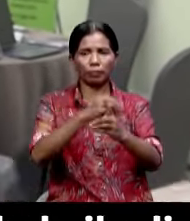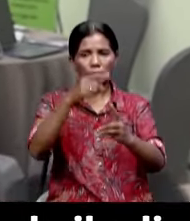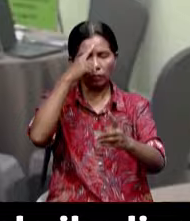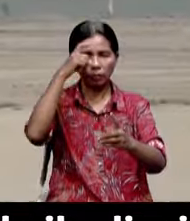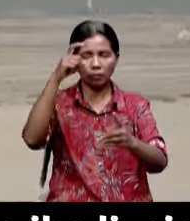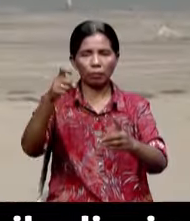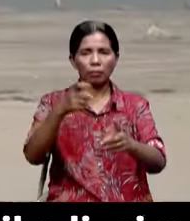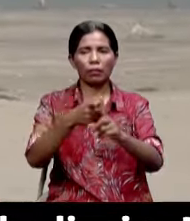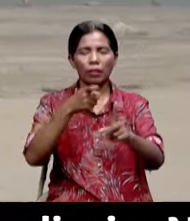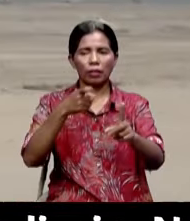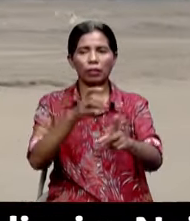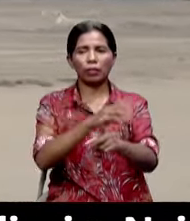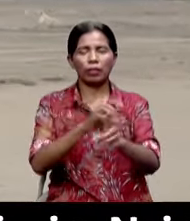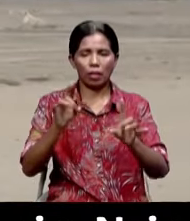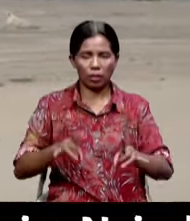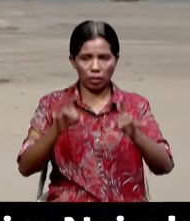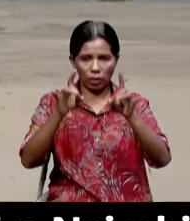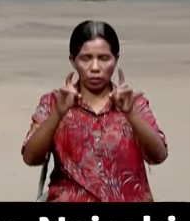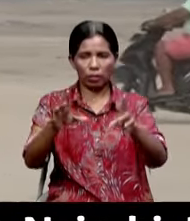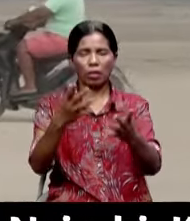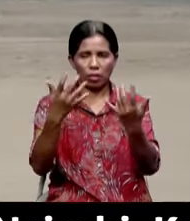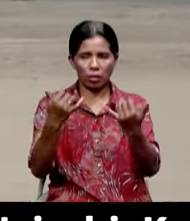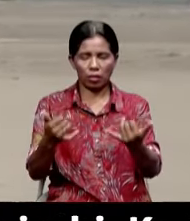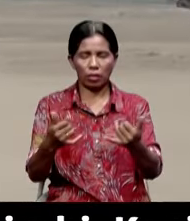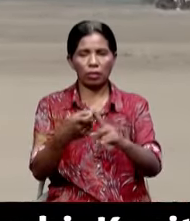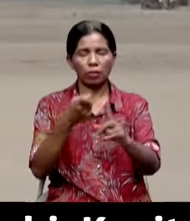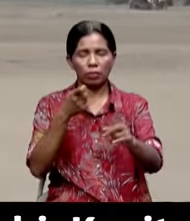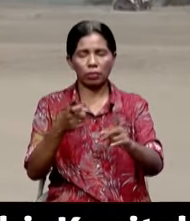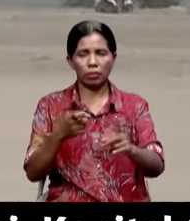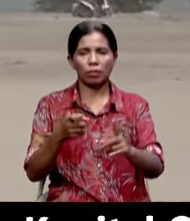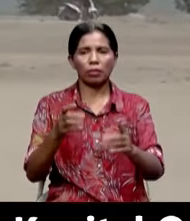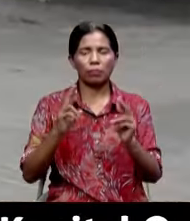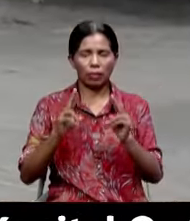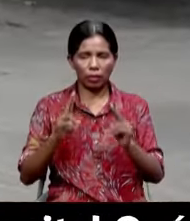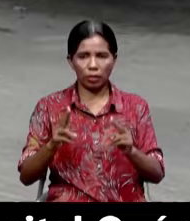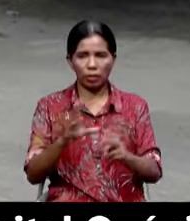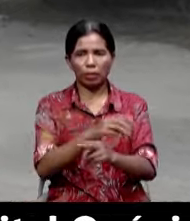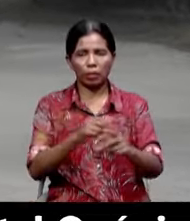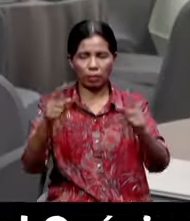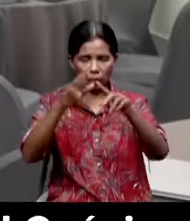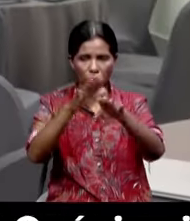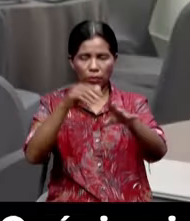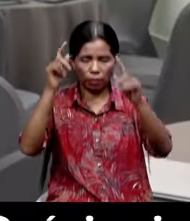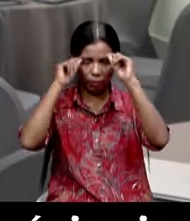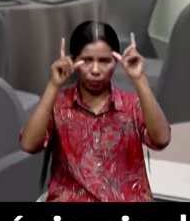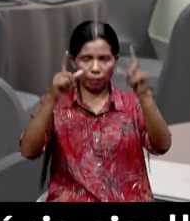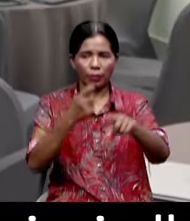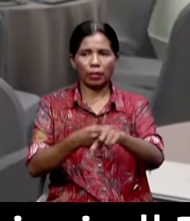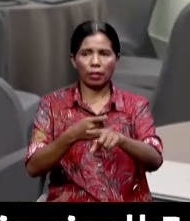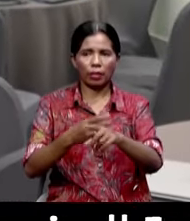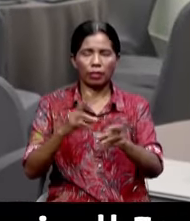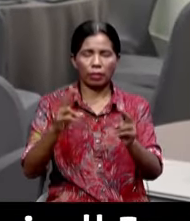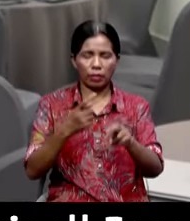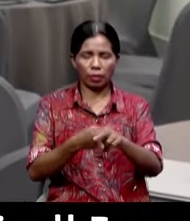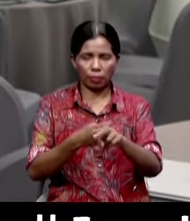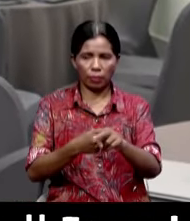feta mosu si klima iha Australia ne be mak dadau ne malirin liu ho di fomos impactu ba Timor Leste tempu bailoron tamba tempu malirin duni